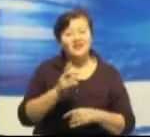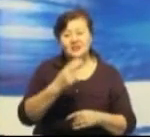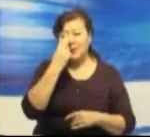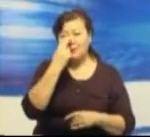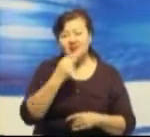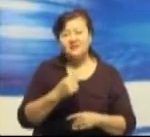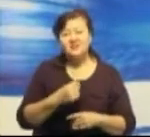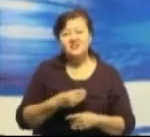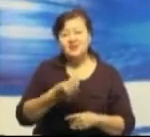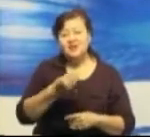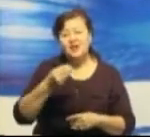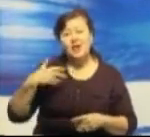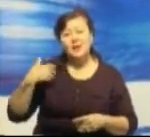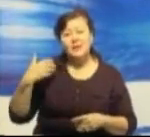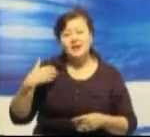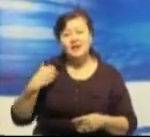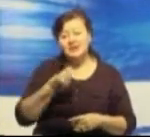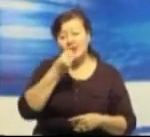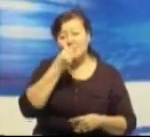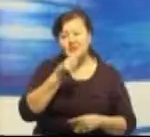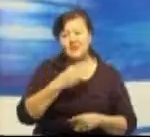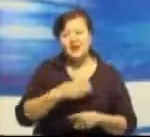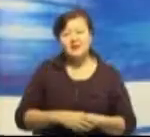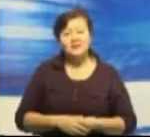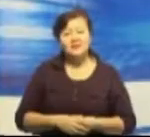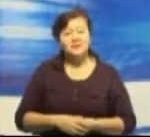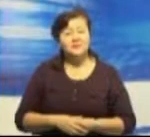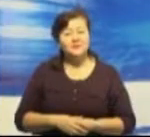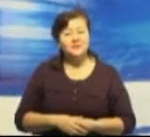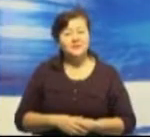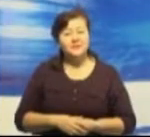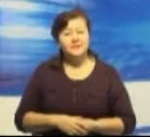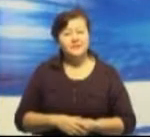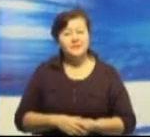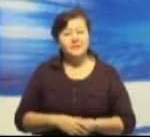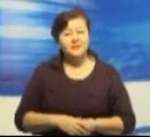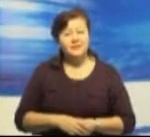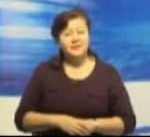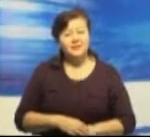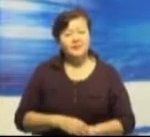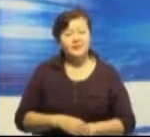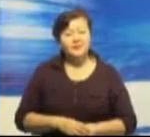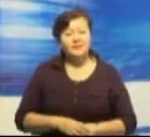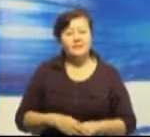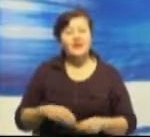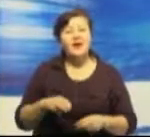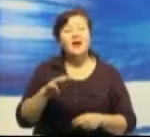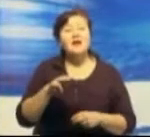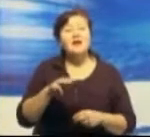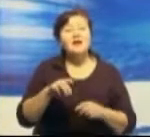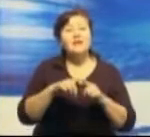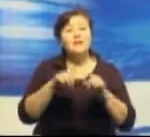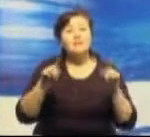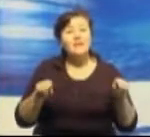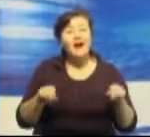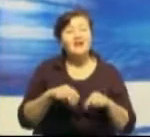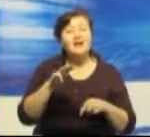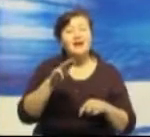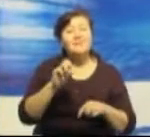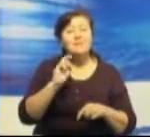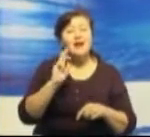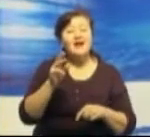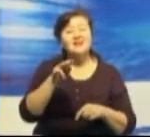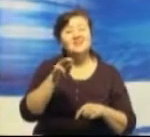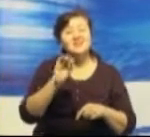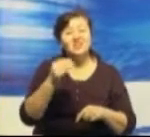Сауле Пегалиева, Рыскуль Мадвасова, Серик Нуртаза, телеканал «Семей». Торговая марка МакТи дарит своим поклонникам